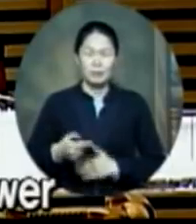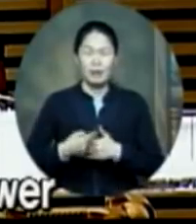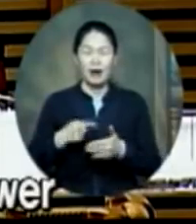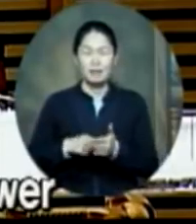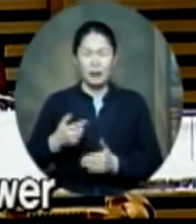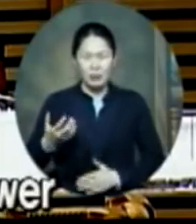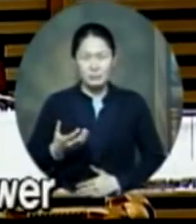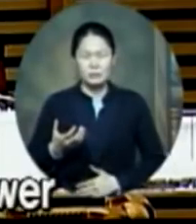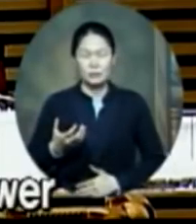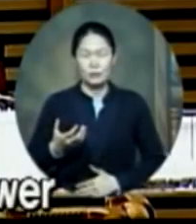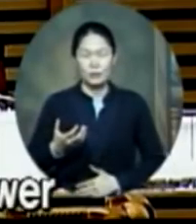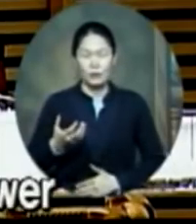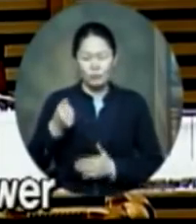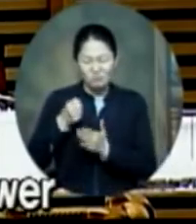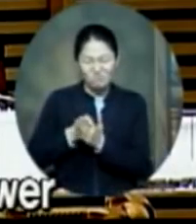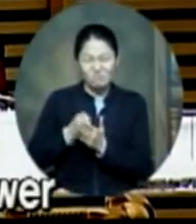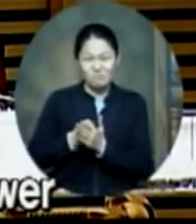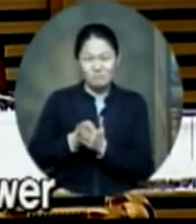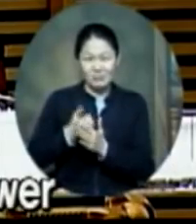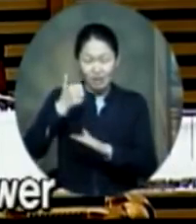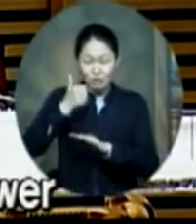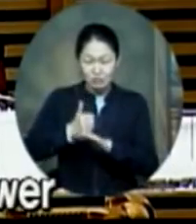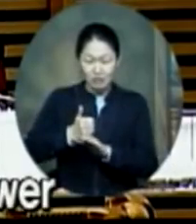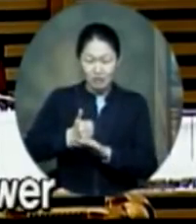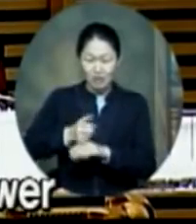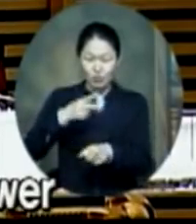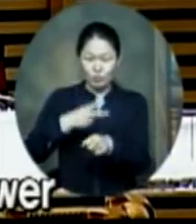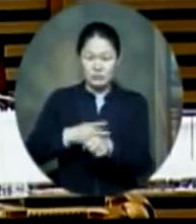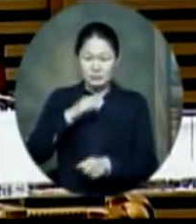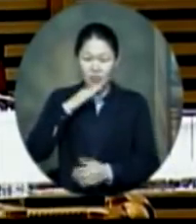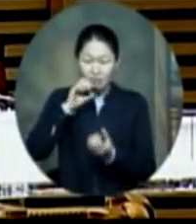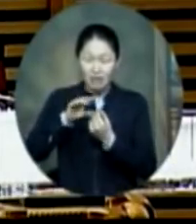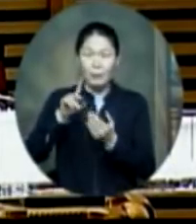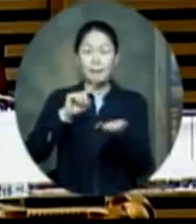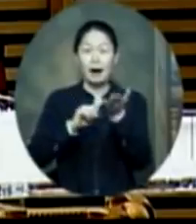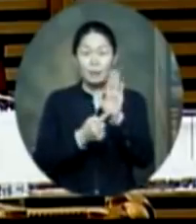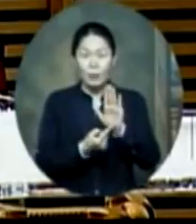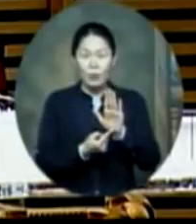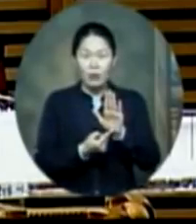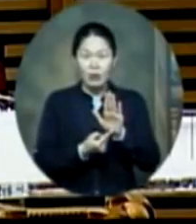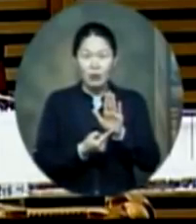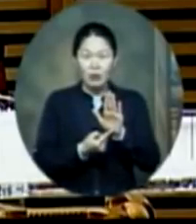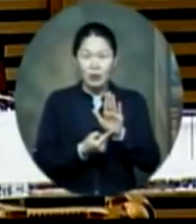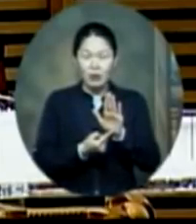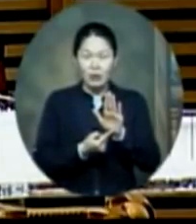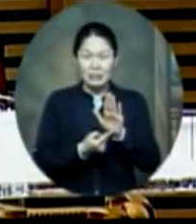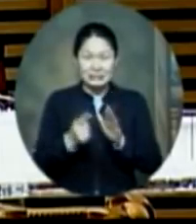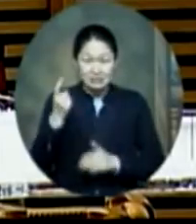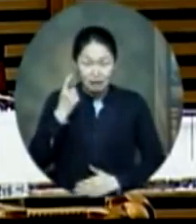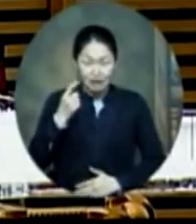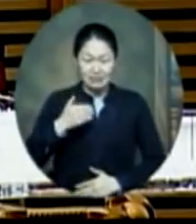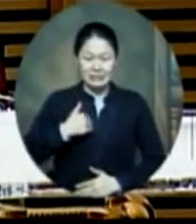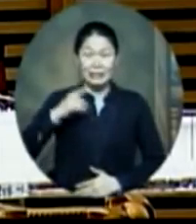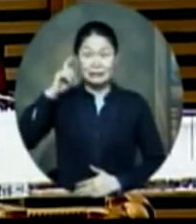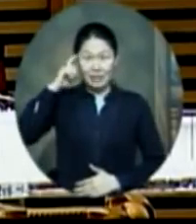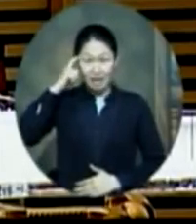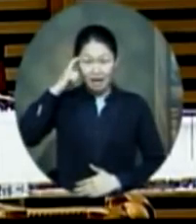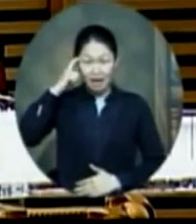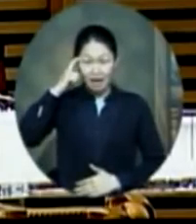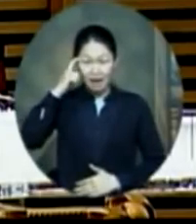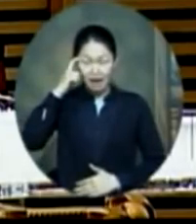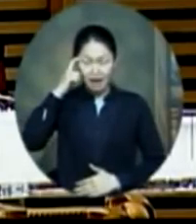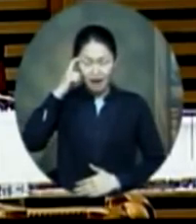나중에 교수님께서 정답을 이렇게 발표를 하시는데 보니까 제가 생각했던